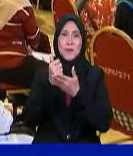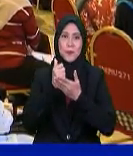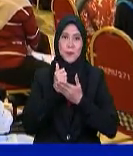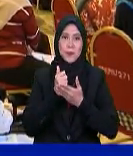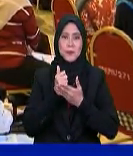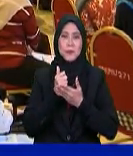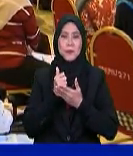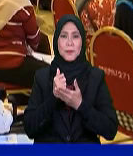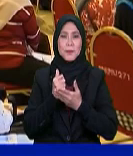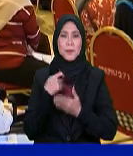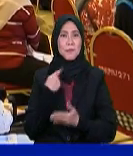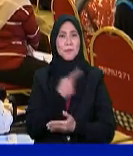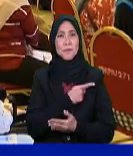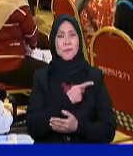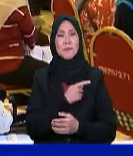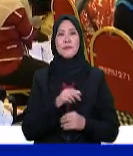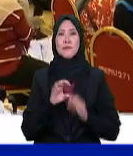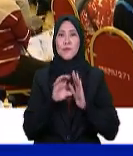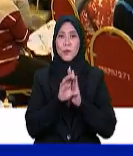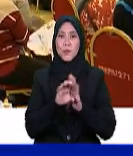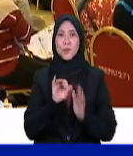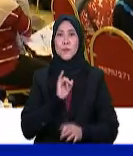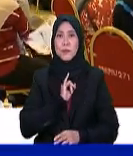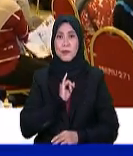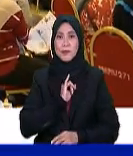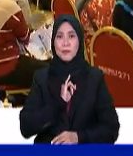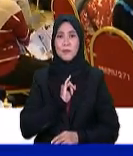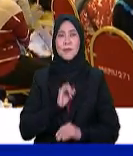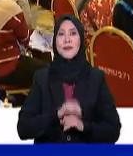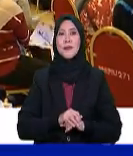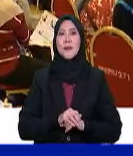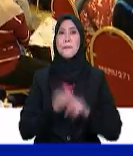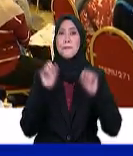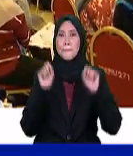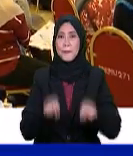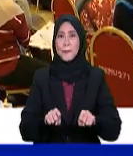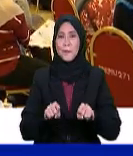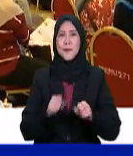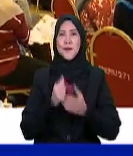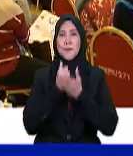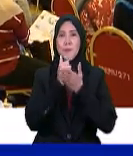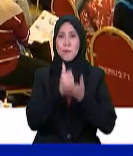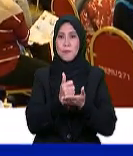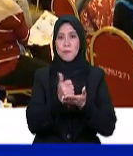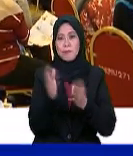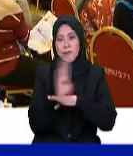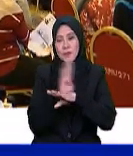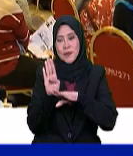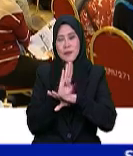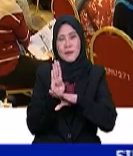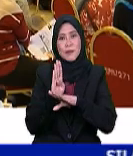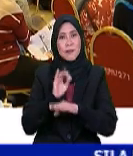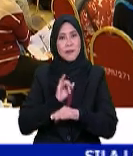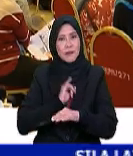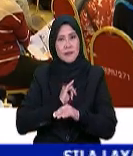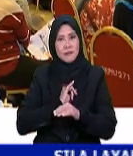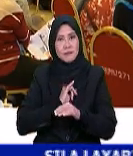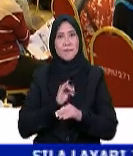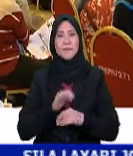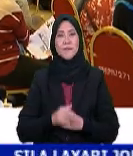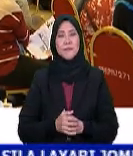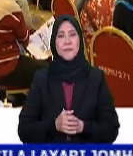kita macam-macam saya, sekurang-kurangnya boleh bantu untuk meluaskan lagi perniagaan saya lah yang sedia ada